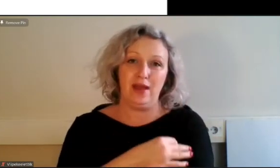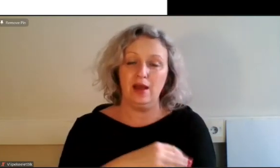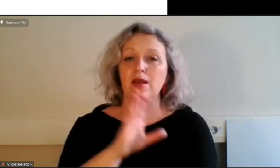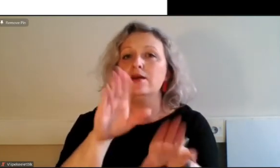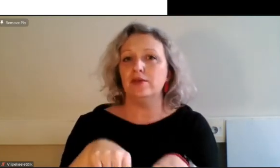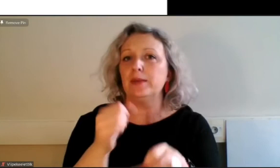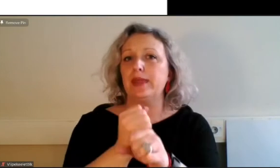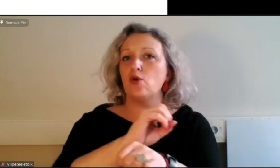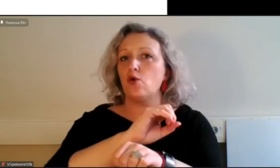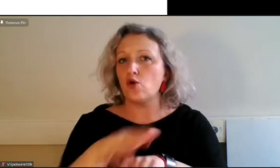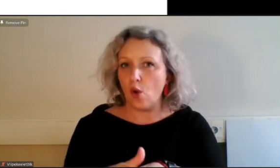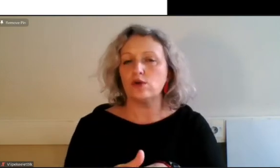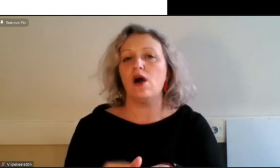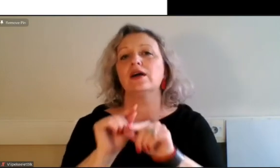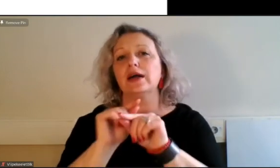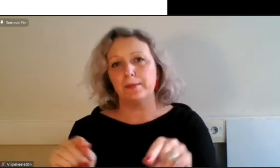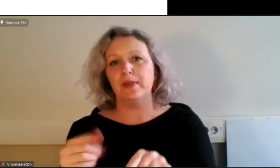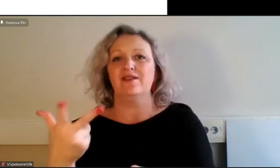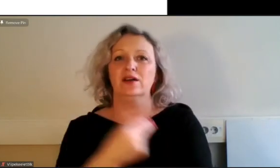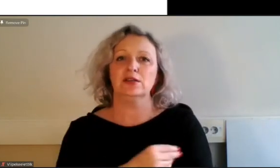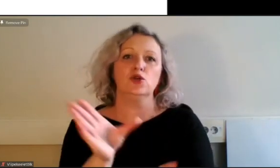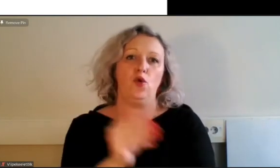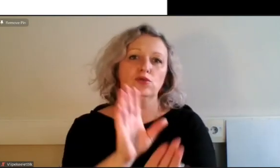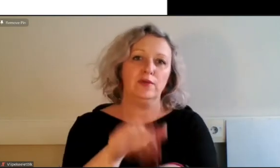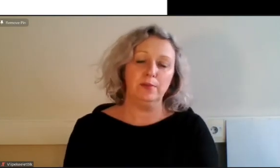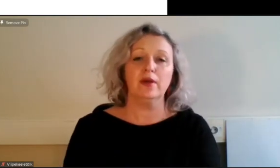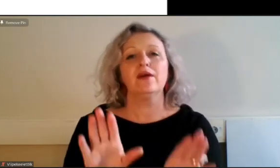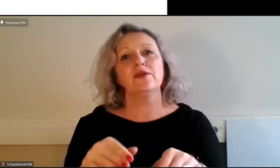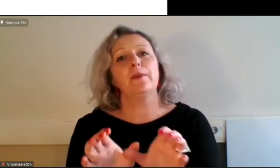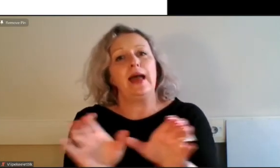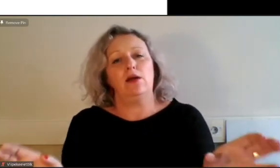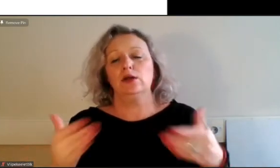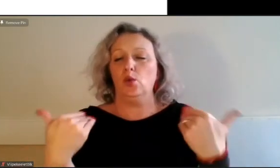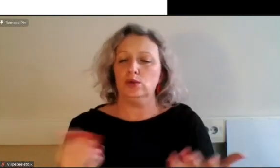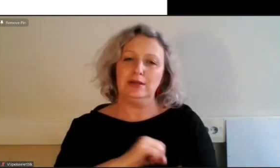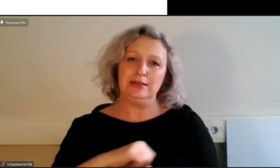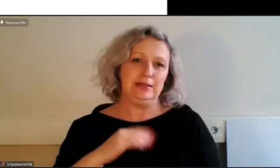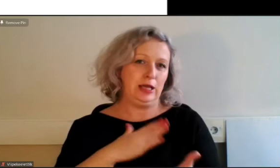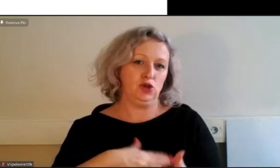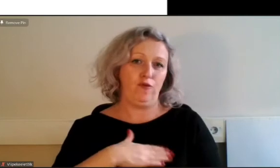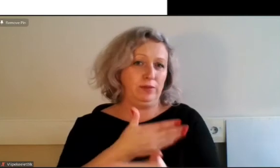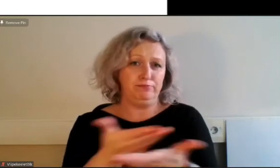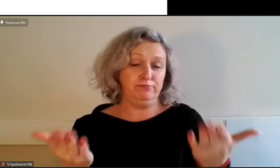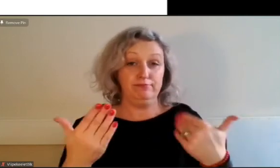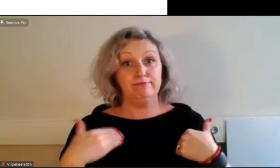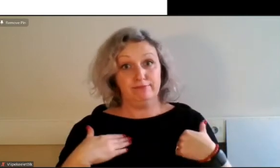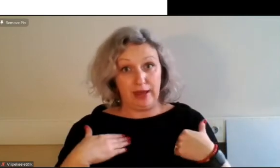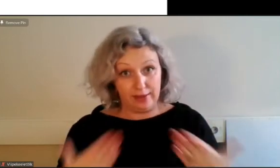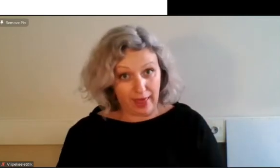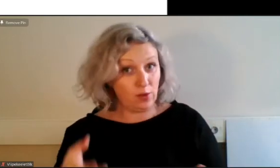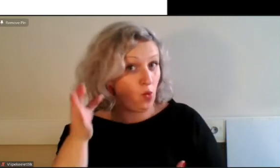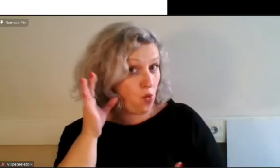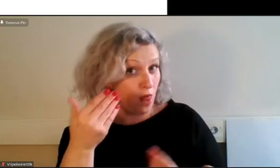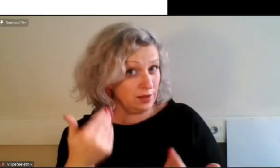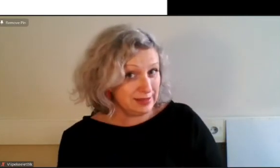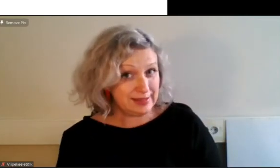eluohtlik haigus ja kes oma elu selle haiguse kätte ei jäta, me päris kindlalt ei tea, mis nende